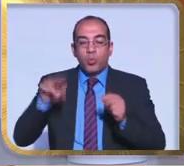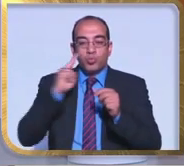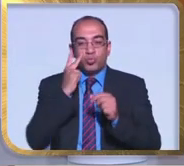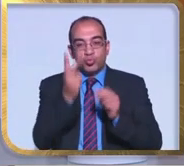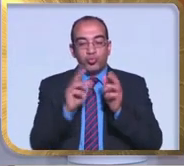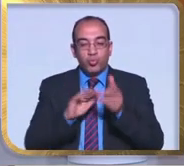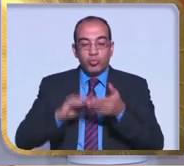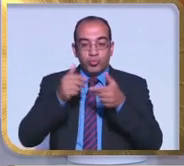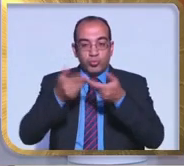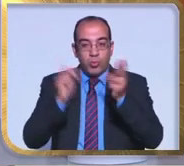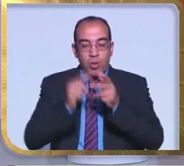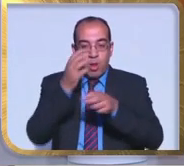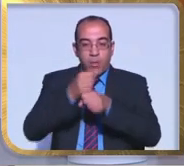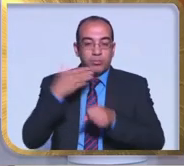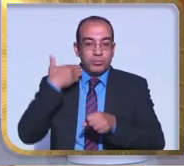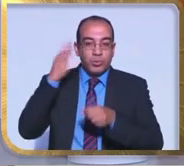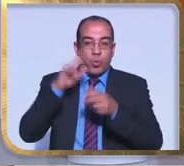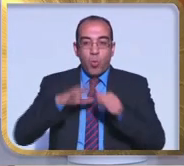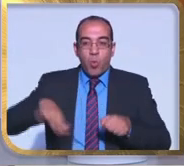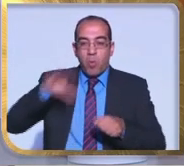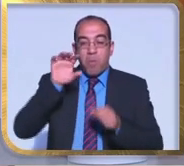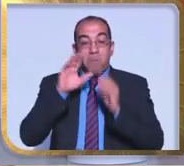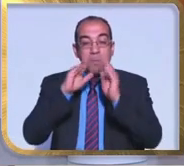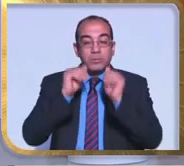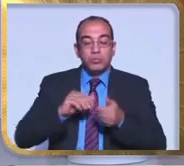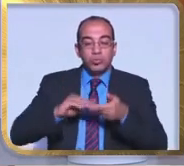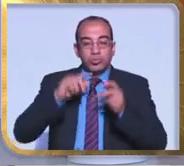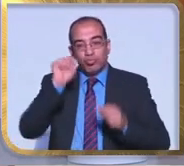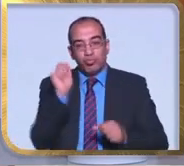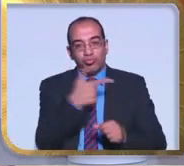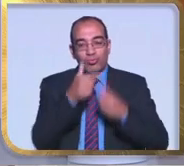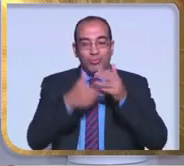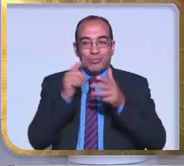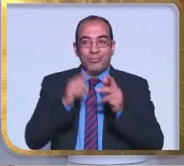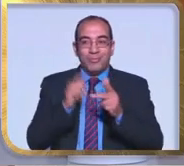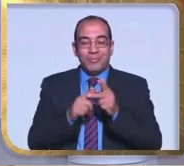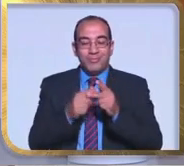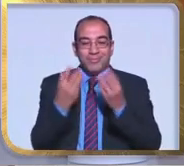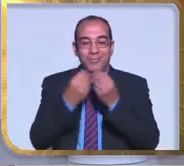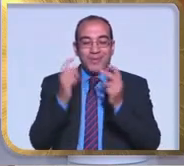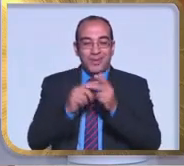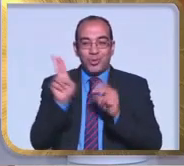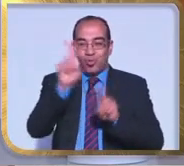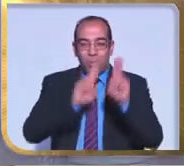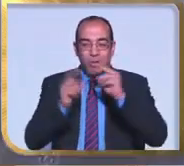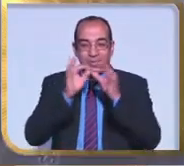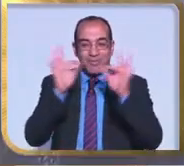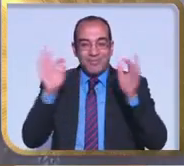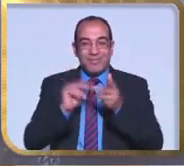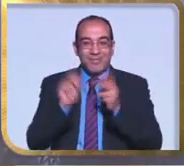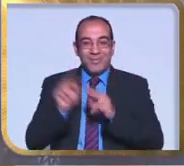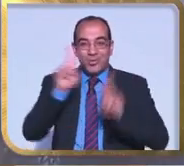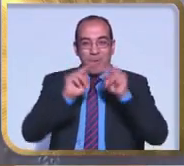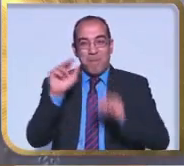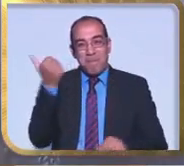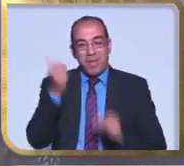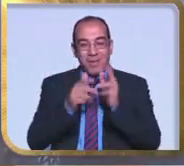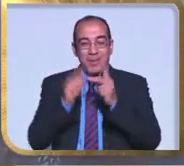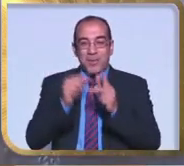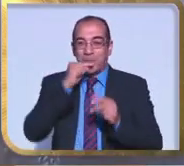مشاهدينا الكرام الأعزاء في كل مكان. سريعا ناخد مجموعة من الأسئلة. في أسئلة كانت امبارح